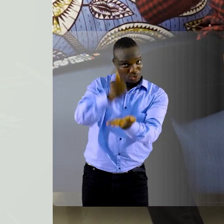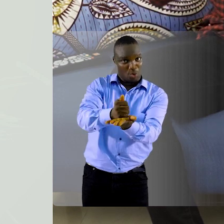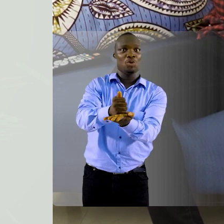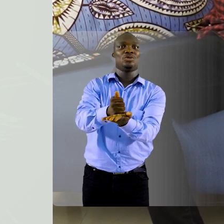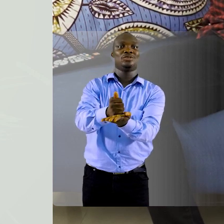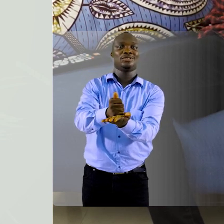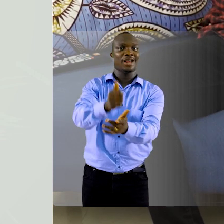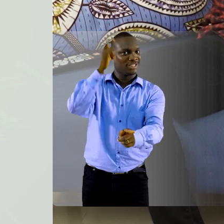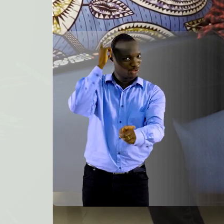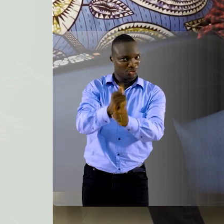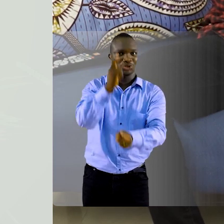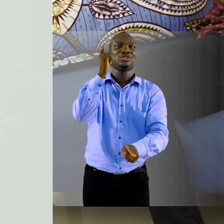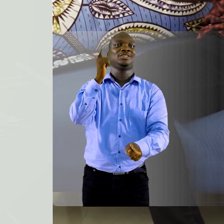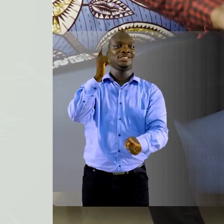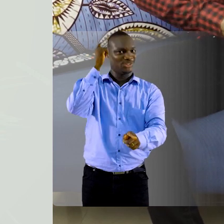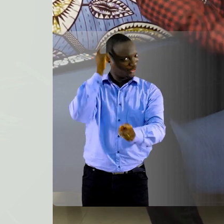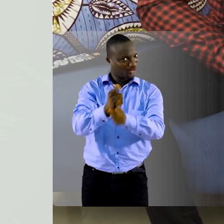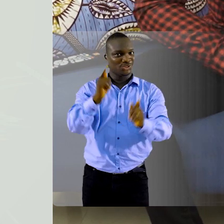S-C-E-A-U-X comme cachet. Sceaux.